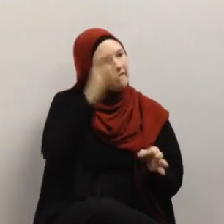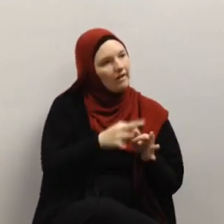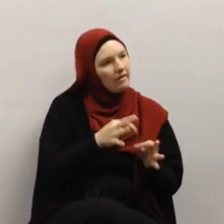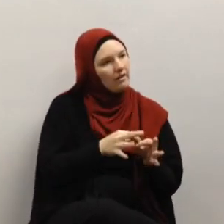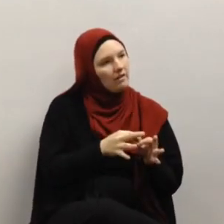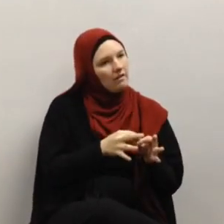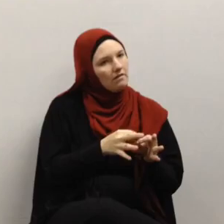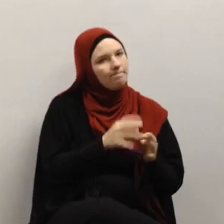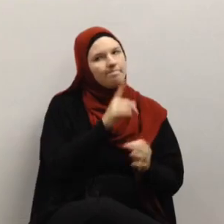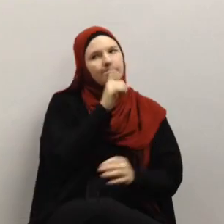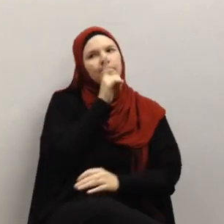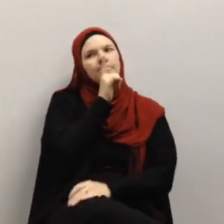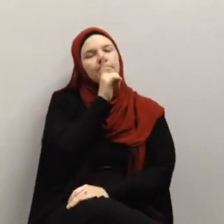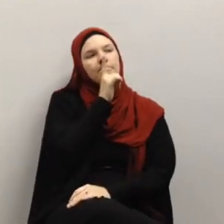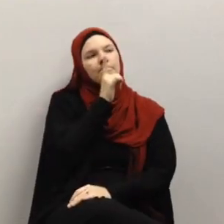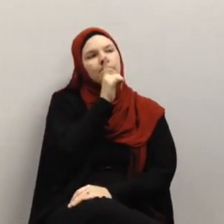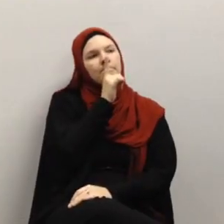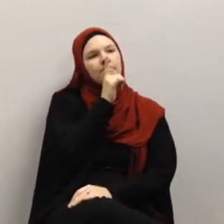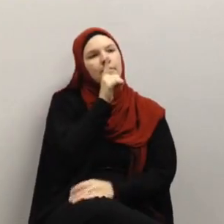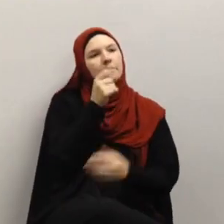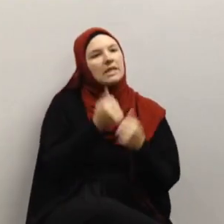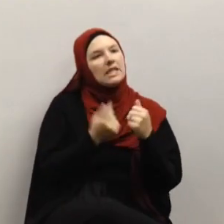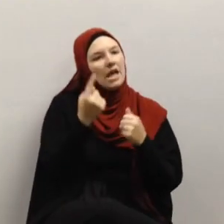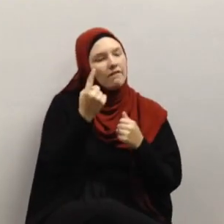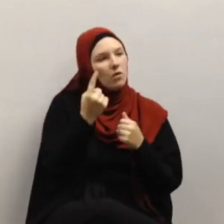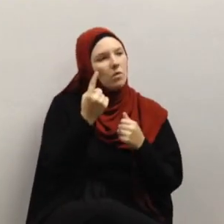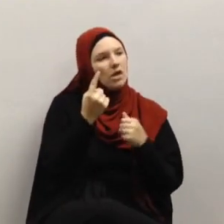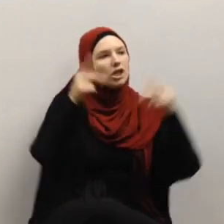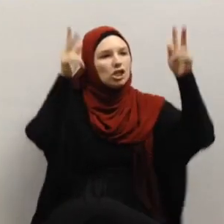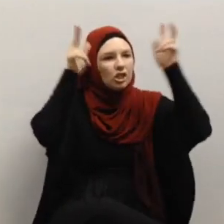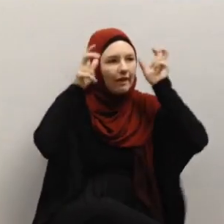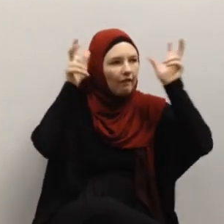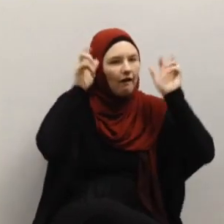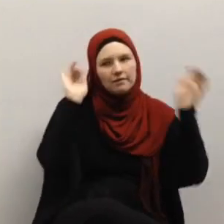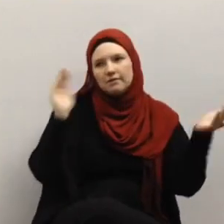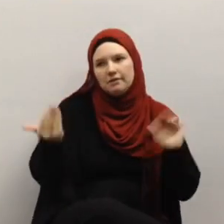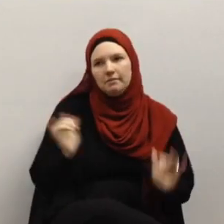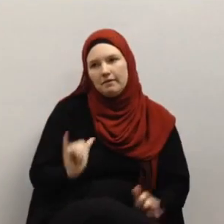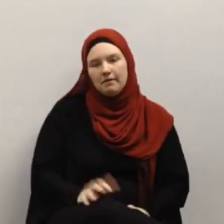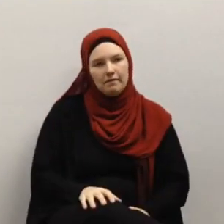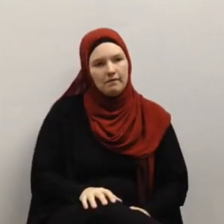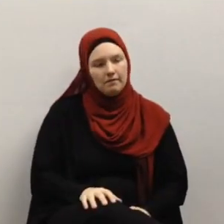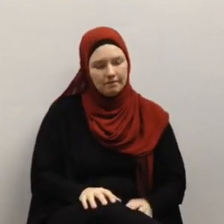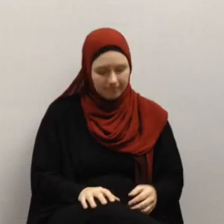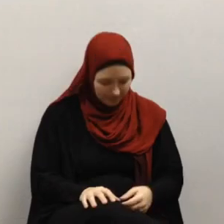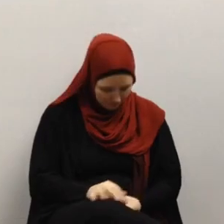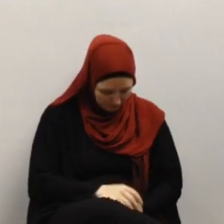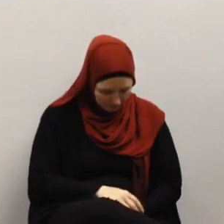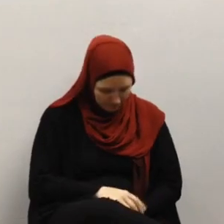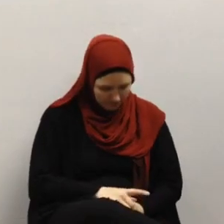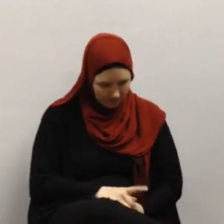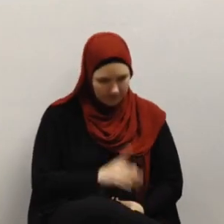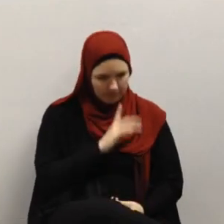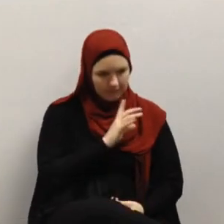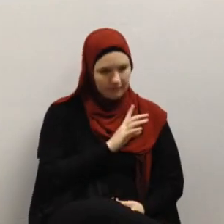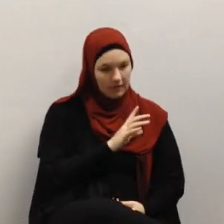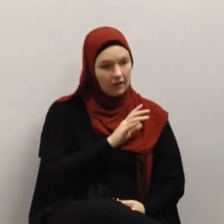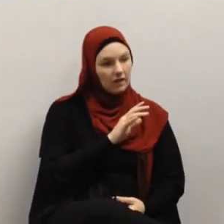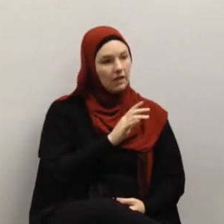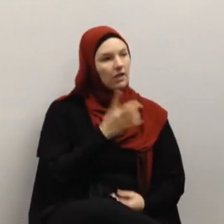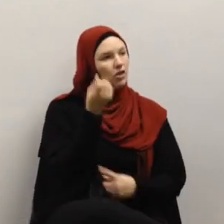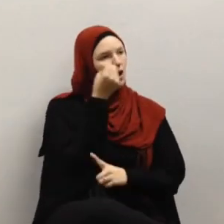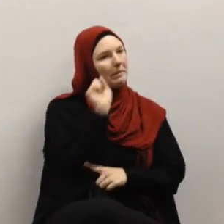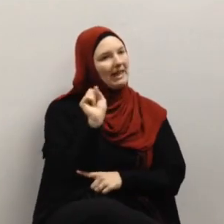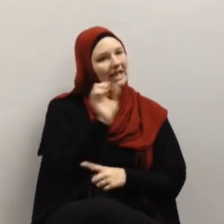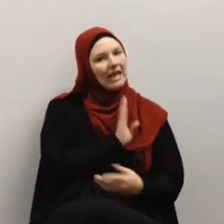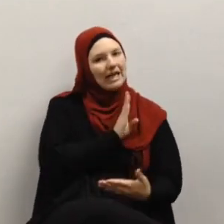is a shaitan moving on their own. متمردين على الله سبحانه وتعالى. They are rebelling against